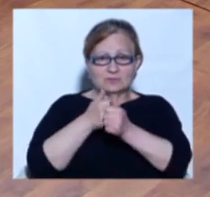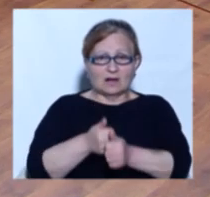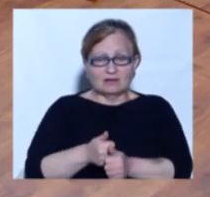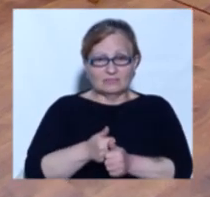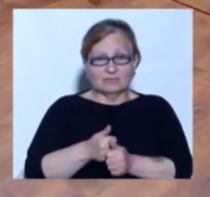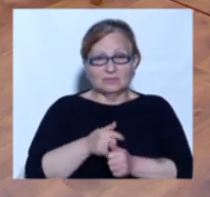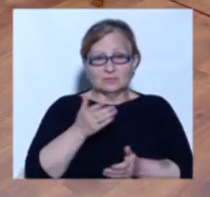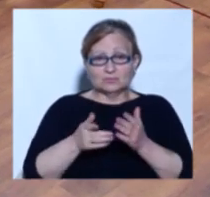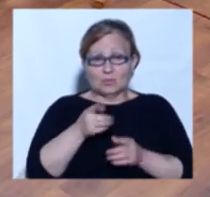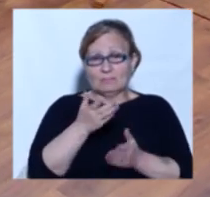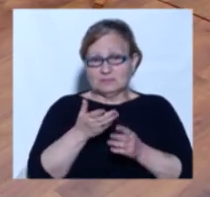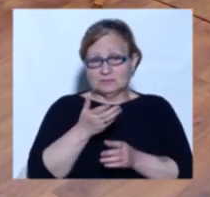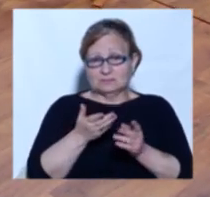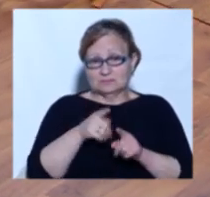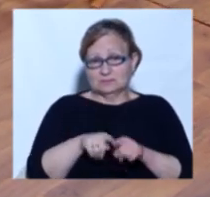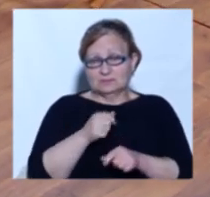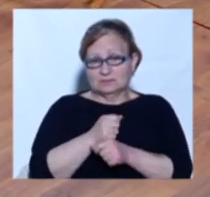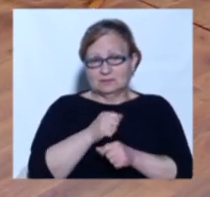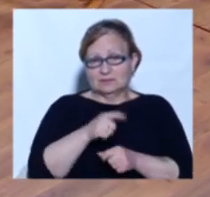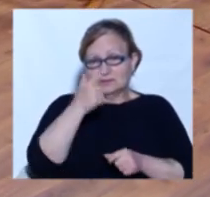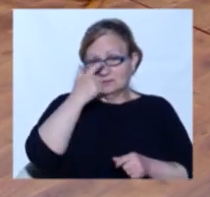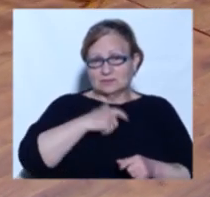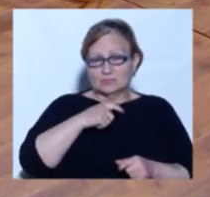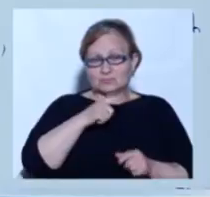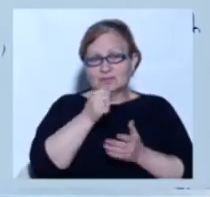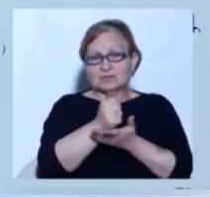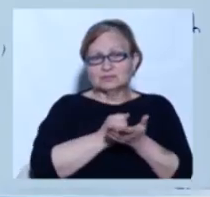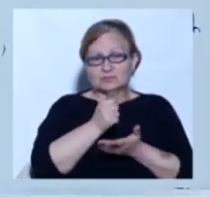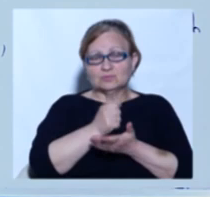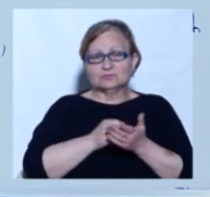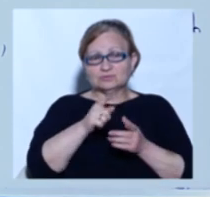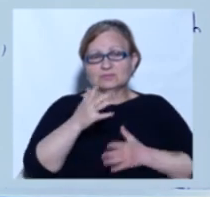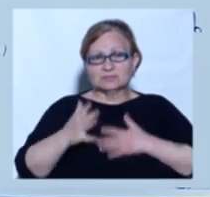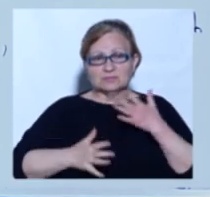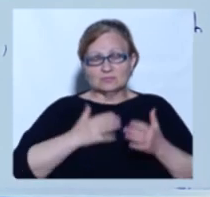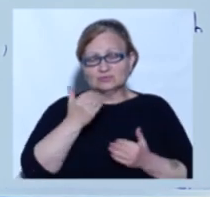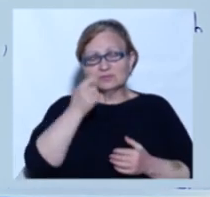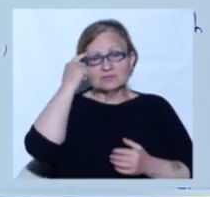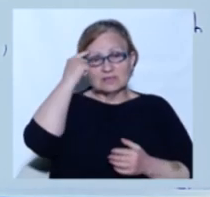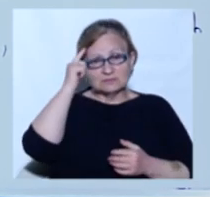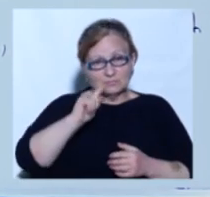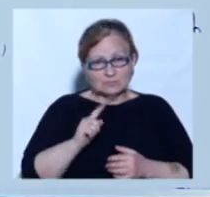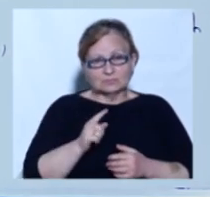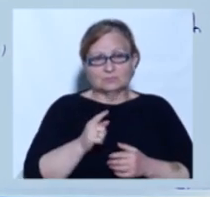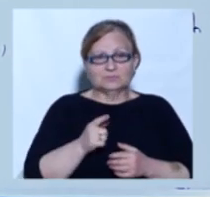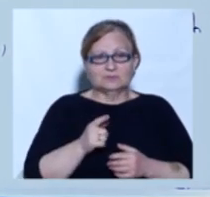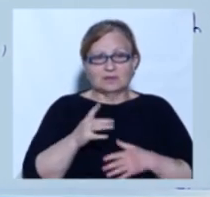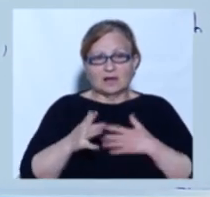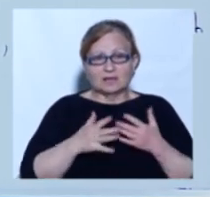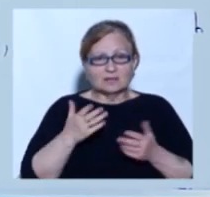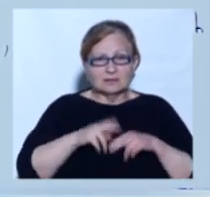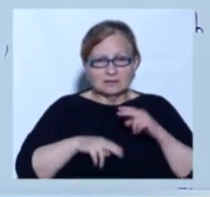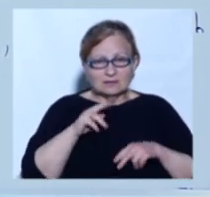თუ ამას გააკეთებ, საკუთარ თავს შემოუნახავ შენს ემოციებს, შენს ფიქრებს, შენს განწყობას